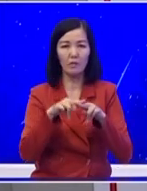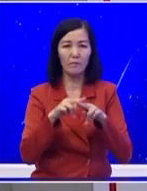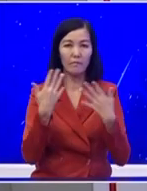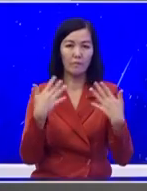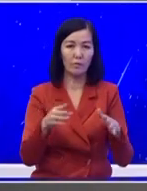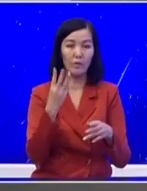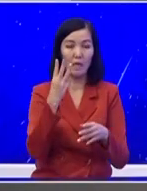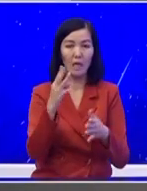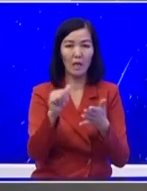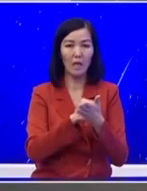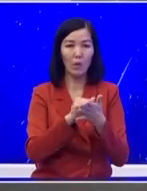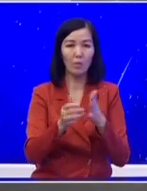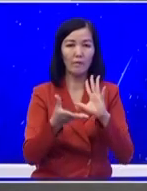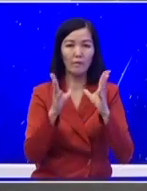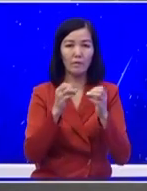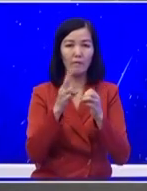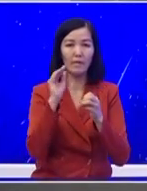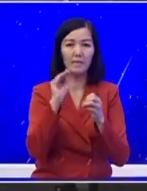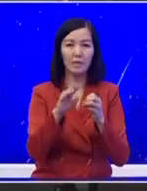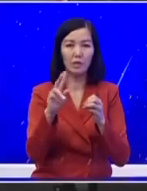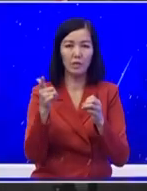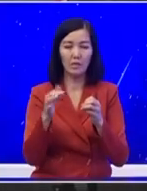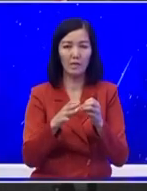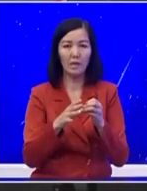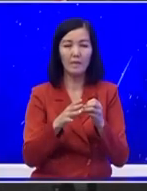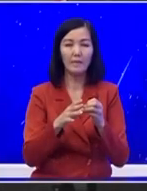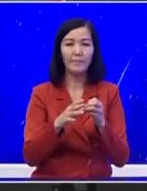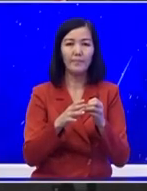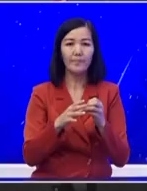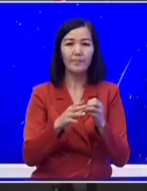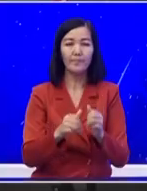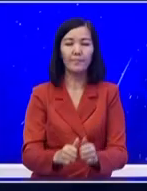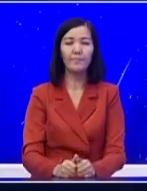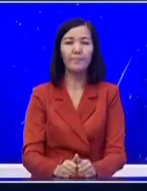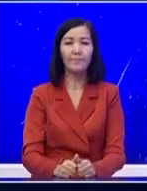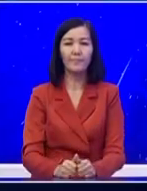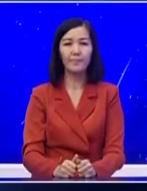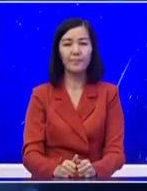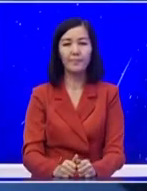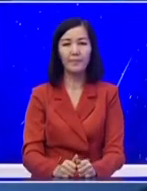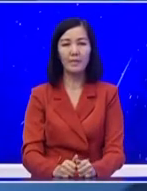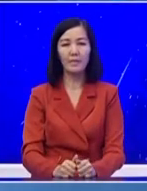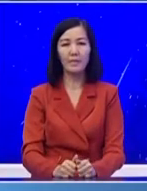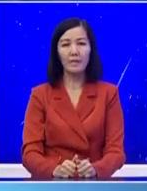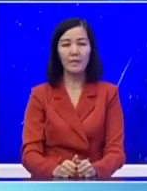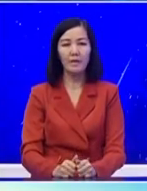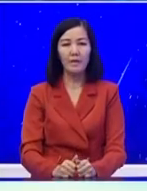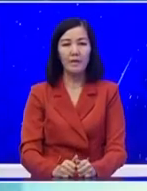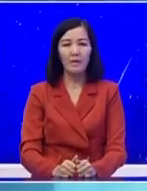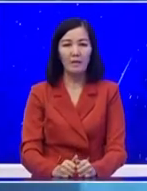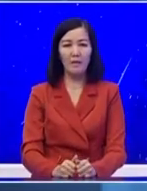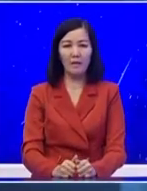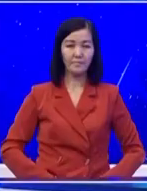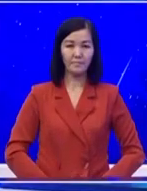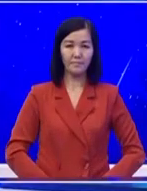личности. Напомню, сумма регистрации авто 12 тысяч тенге. И, как говорится, ни гвоздя, ни жезла. Алексей Цой, Седи Сюмбек, телеканал ЖТСУ.